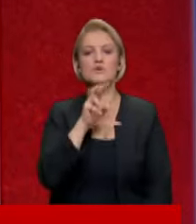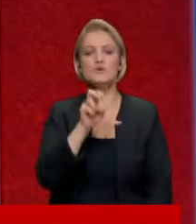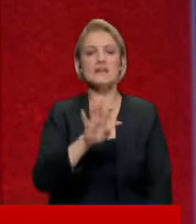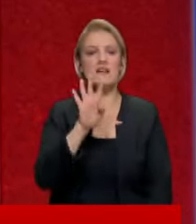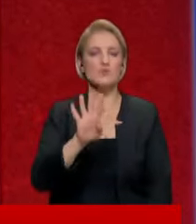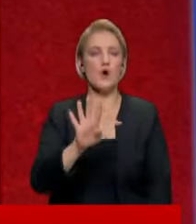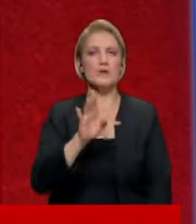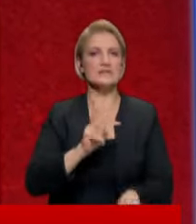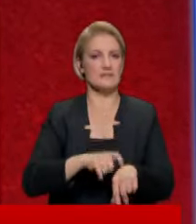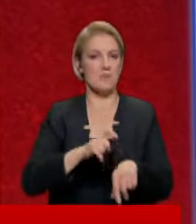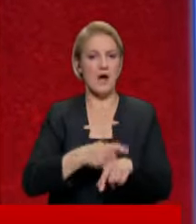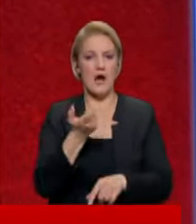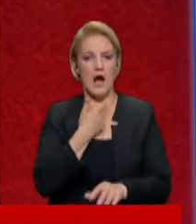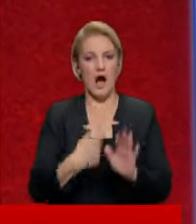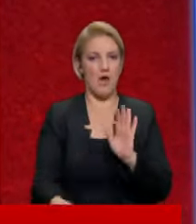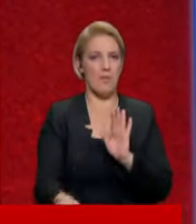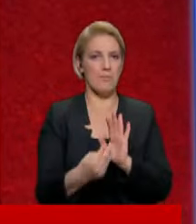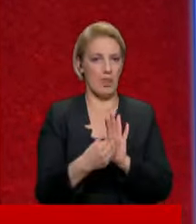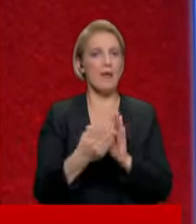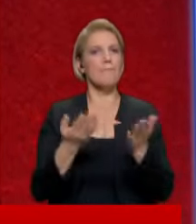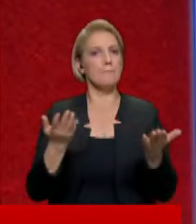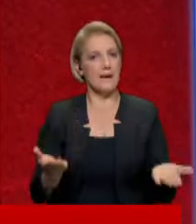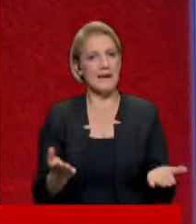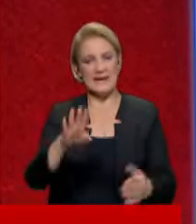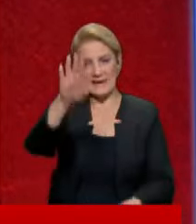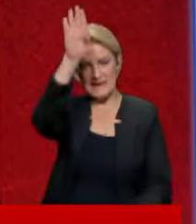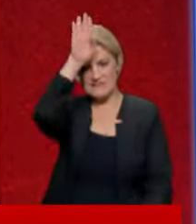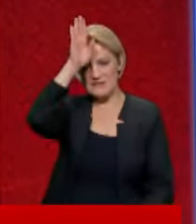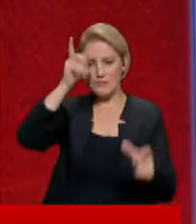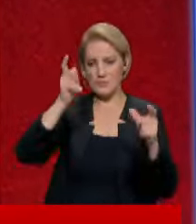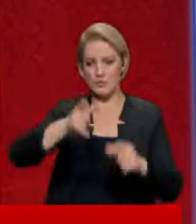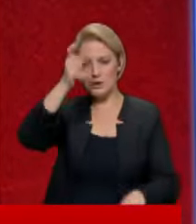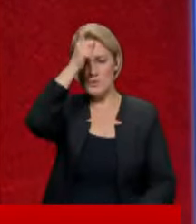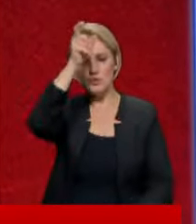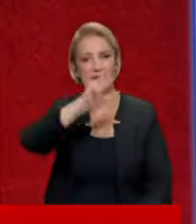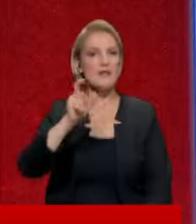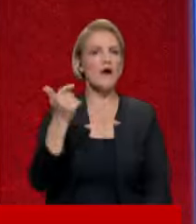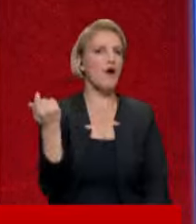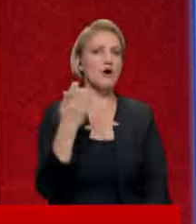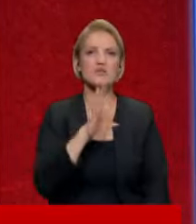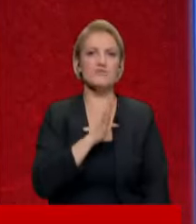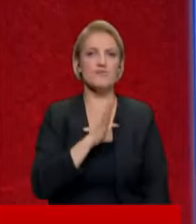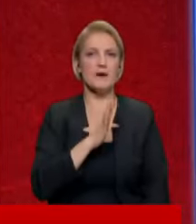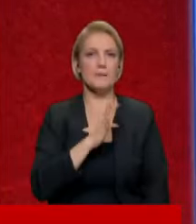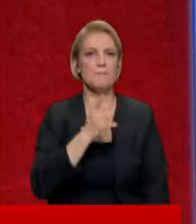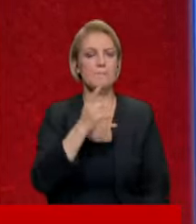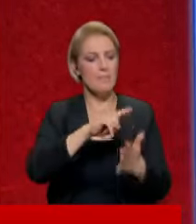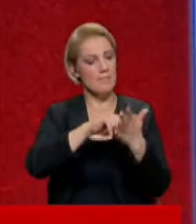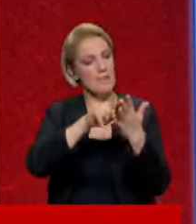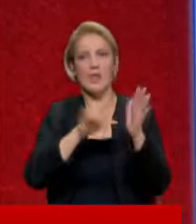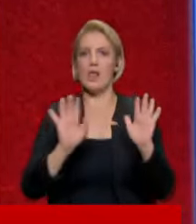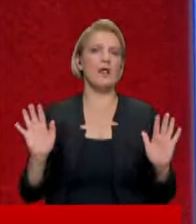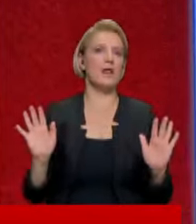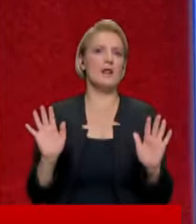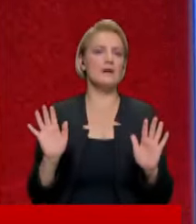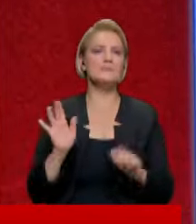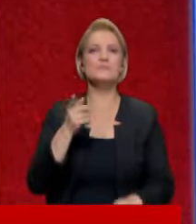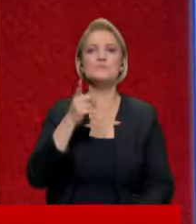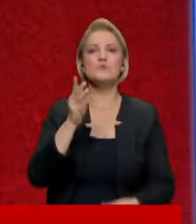zamanında kanuna girdi Peki İstanbul'da Türkiye'de kaç tane var birelin parmakları kadar